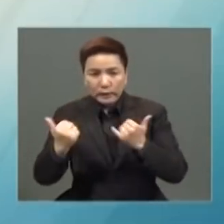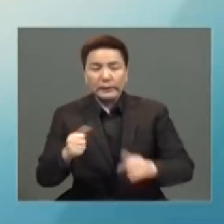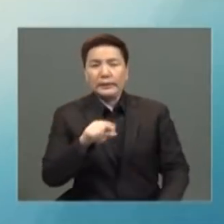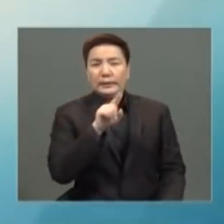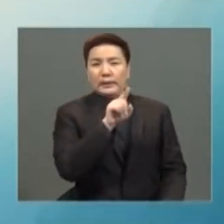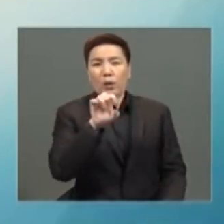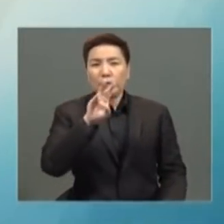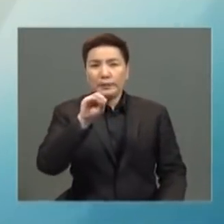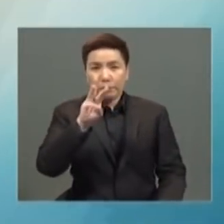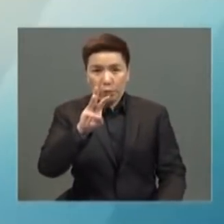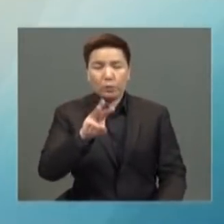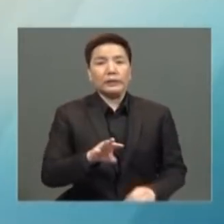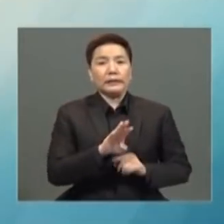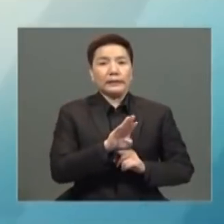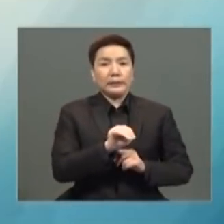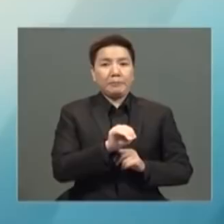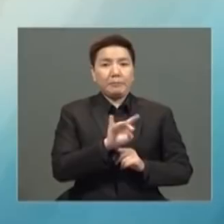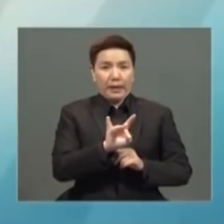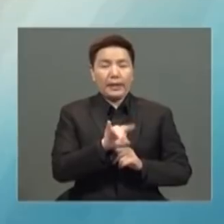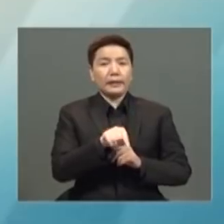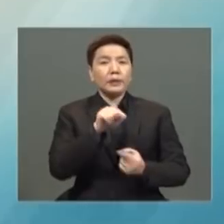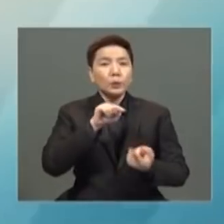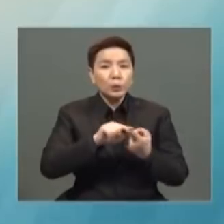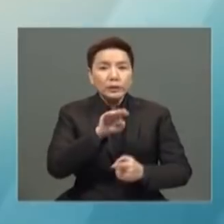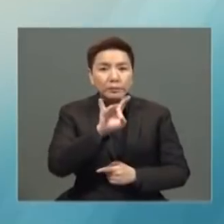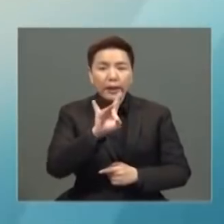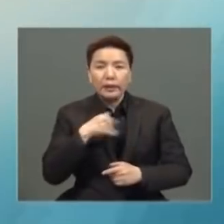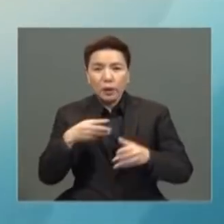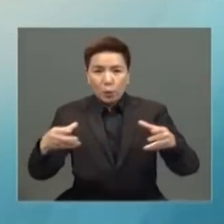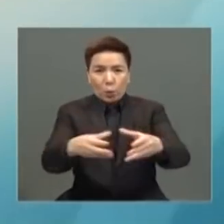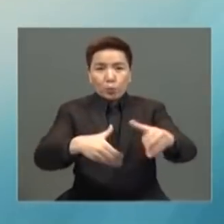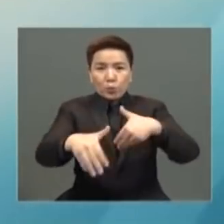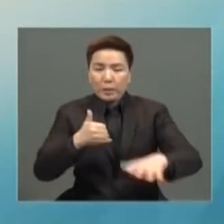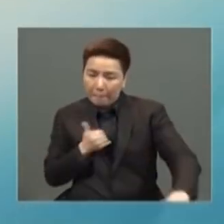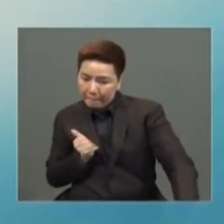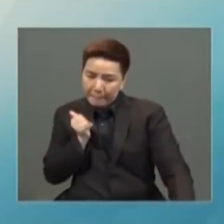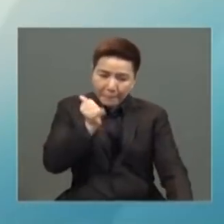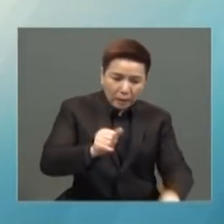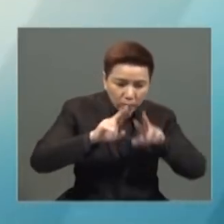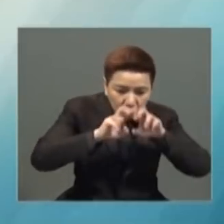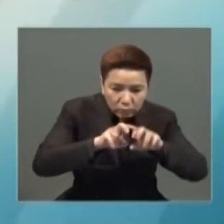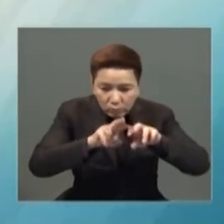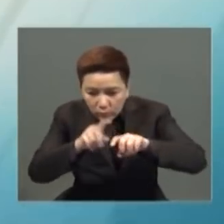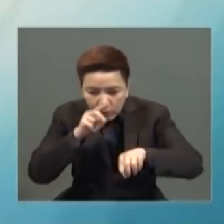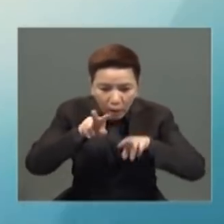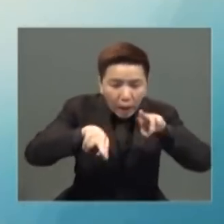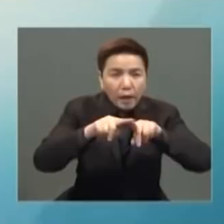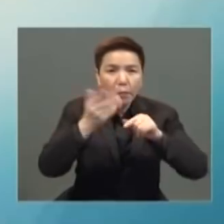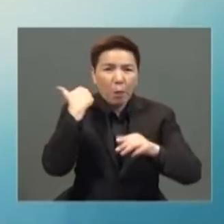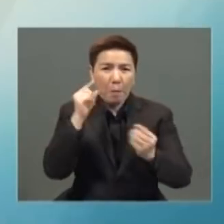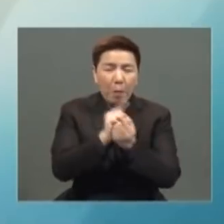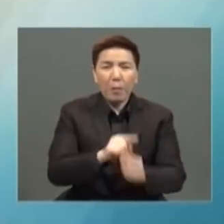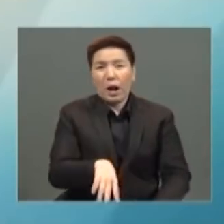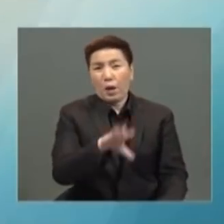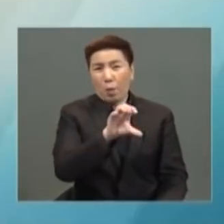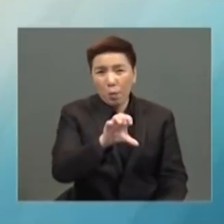20ฮาวายผู้ป่วยสะสมก็ยังอยู่ที่หนึ่งหมื่นแล้วนะแต่10540 7แล้วก็หายป่วยไป